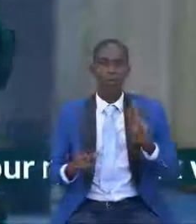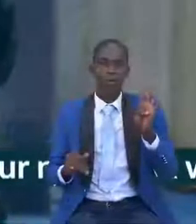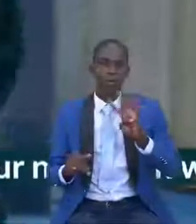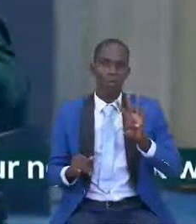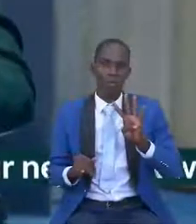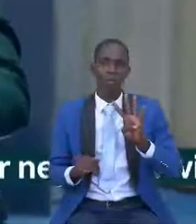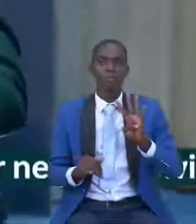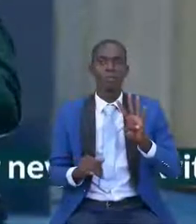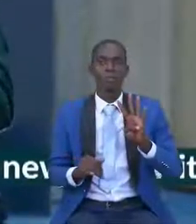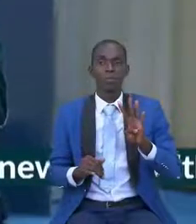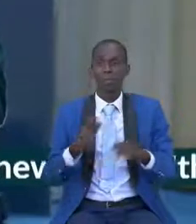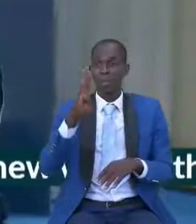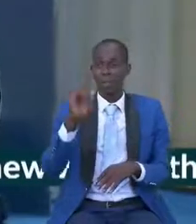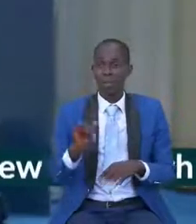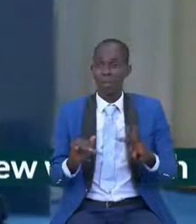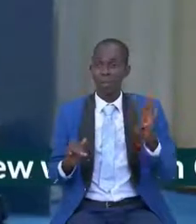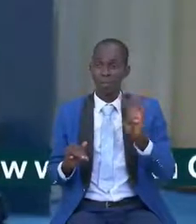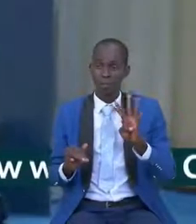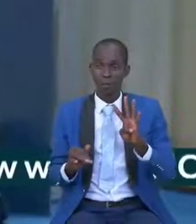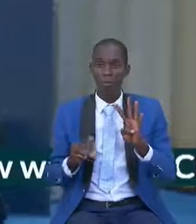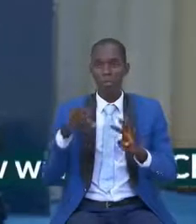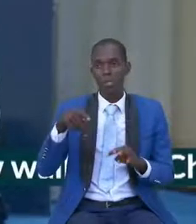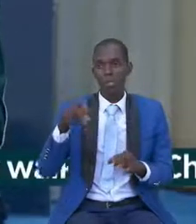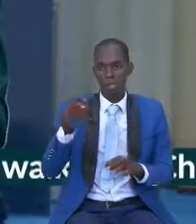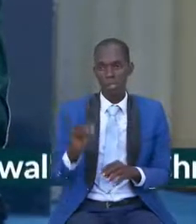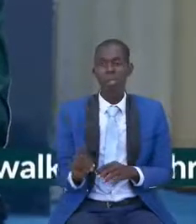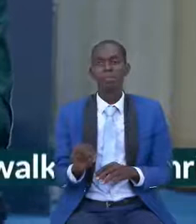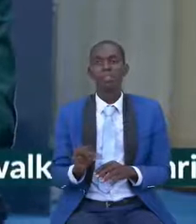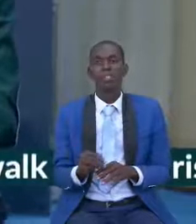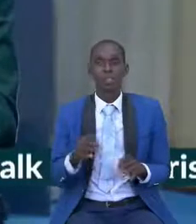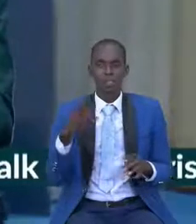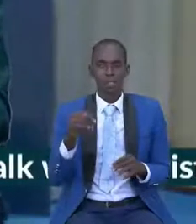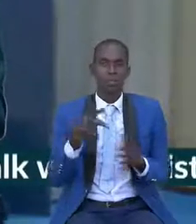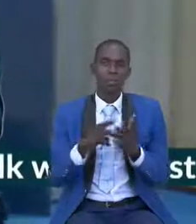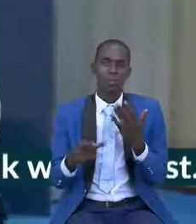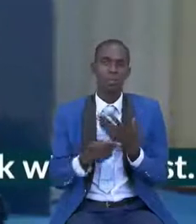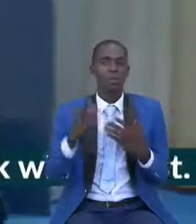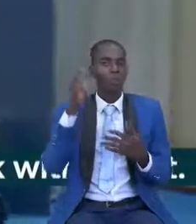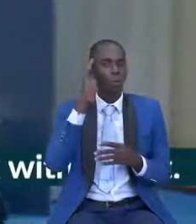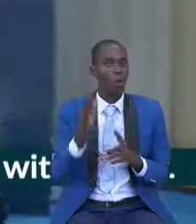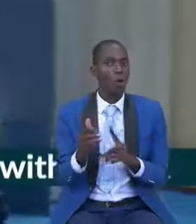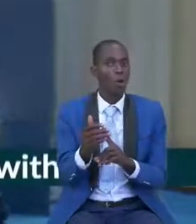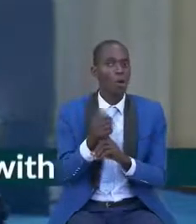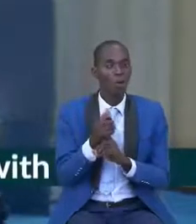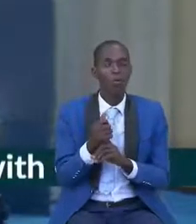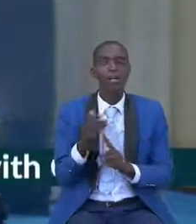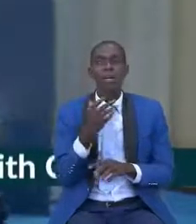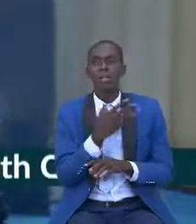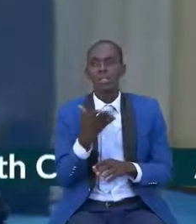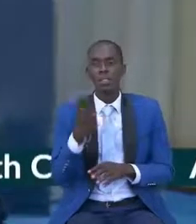le rallye des convertis. Et dans vos localités, régions, on vous donnera les